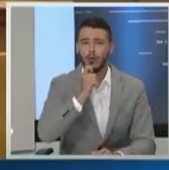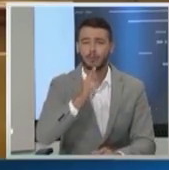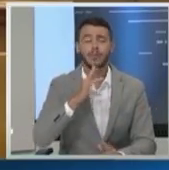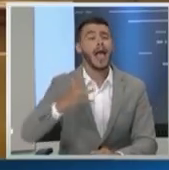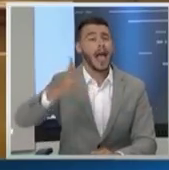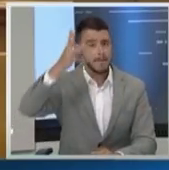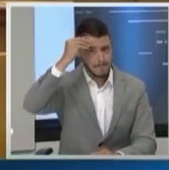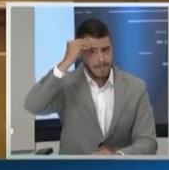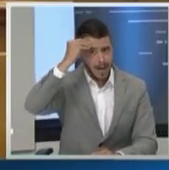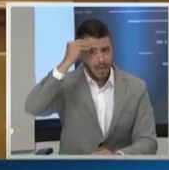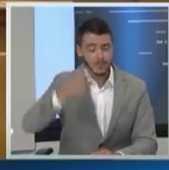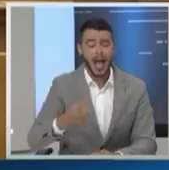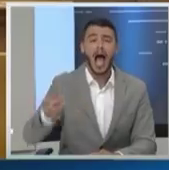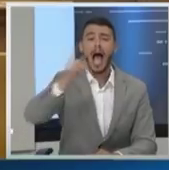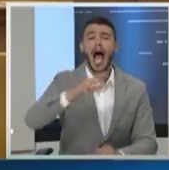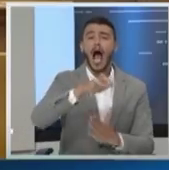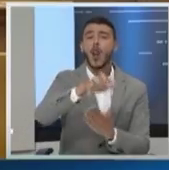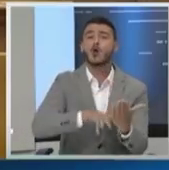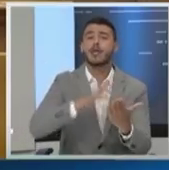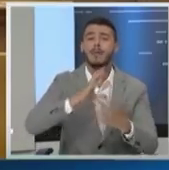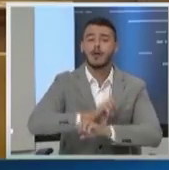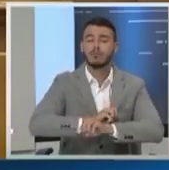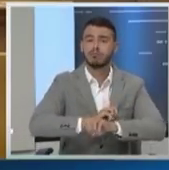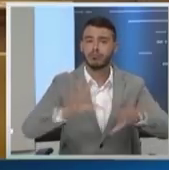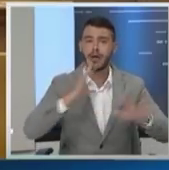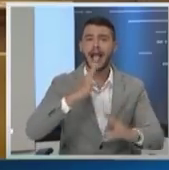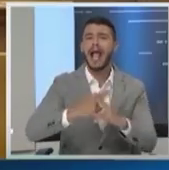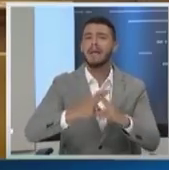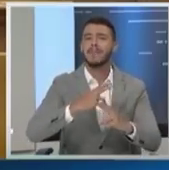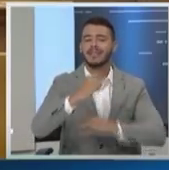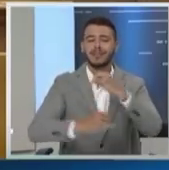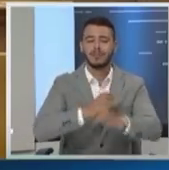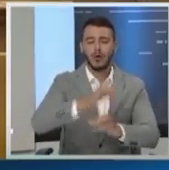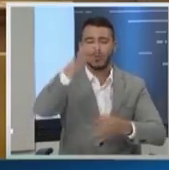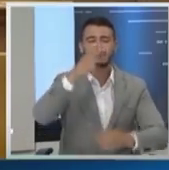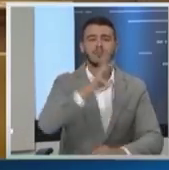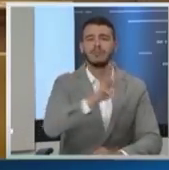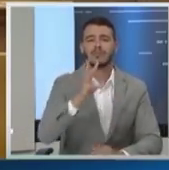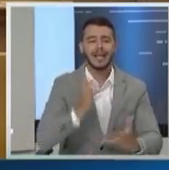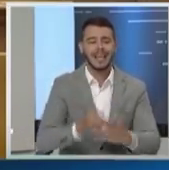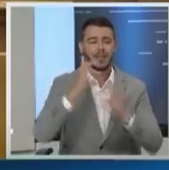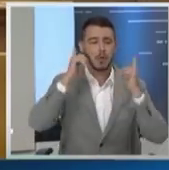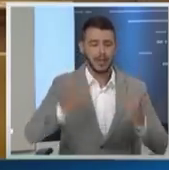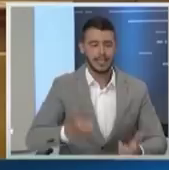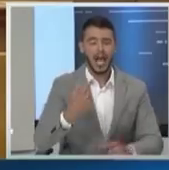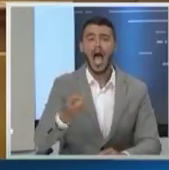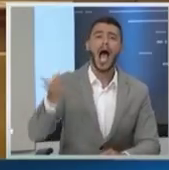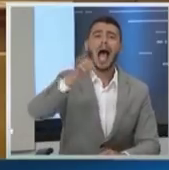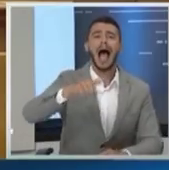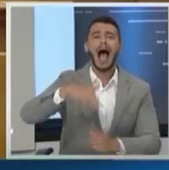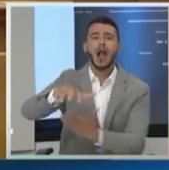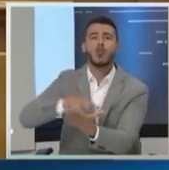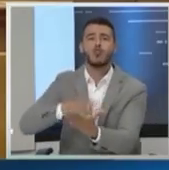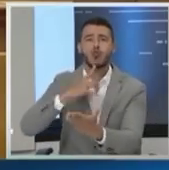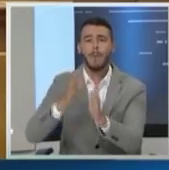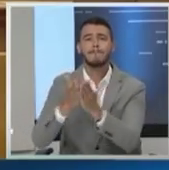ότι άλλο κείμενο αναρτήσατε εσείς στο site το επίσημο του κόμματός σας και άλλο ανήρτησε το περιοδικό ως τη